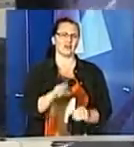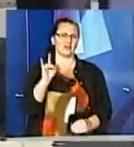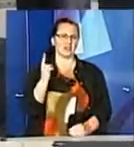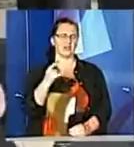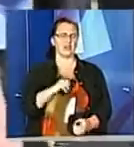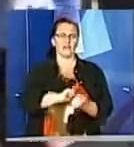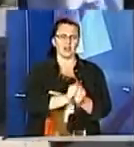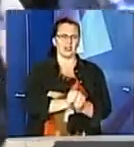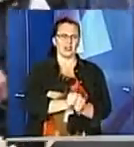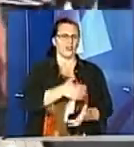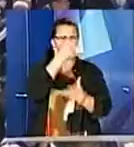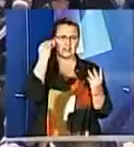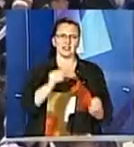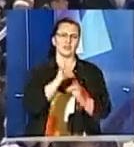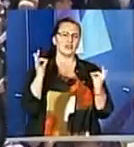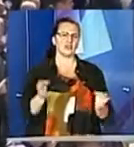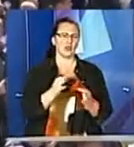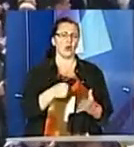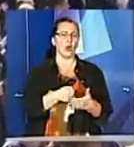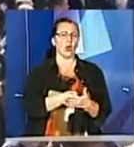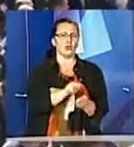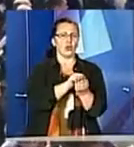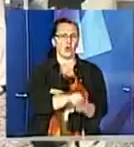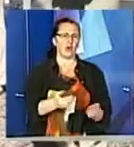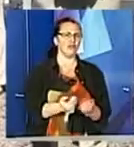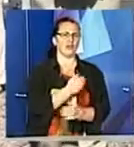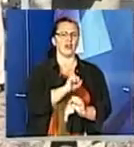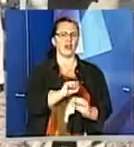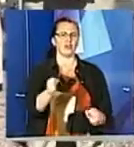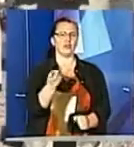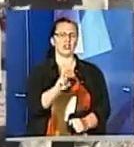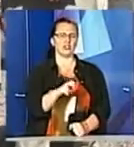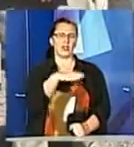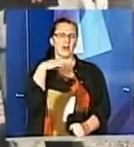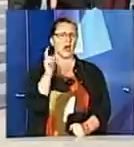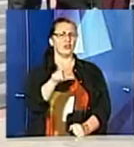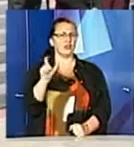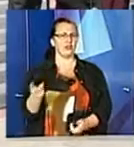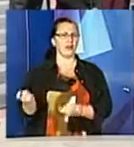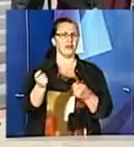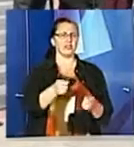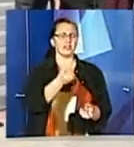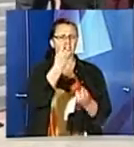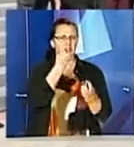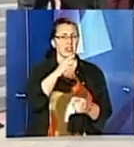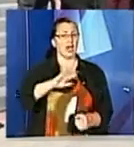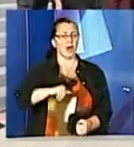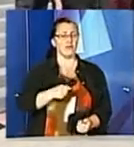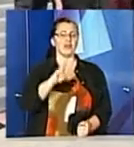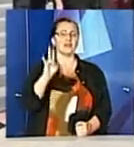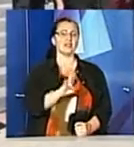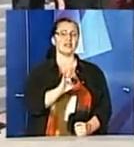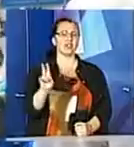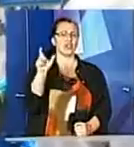будуть пам'ятати, не забудуть ніколи. До могил новітніх героїв прийшли сотні львів'ян, принесли квіти, а опісля священики